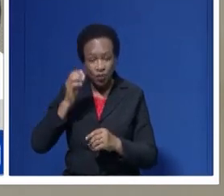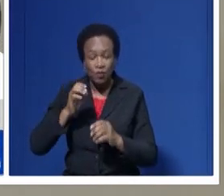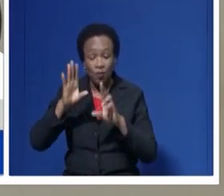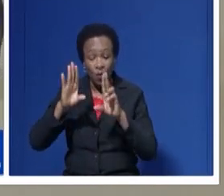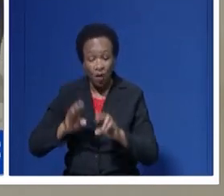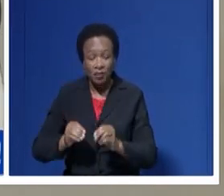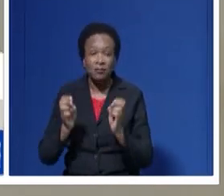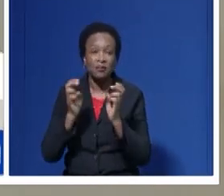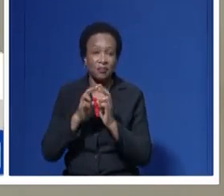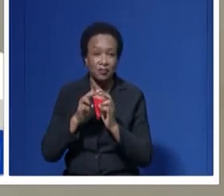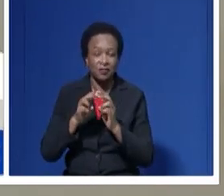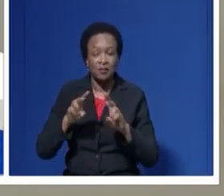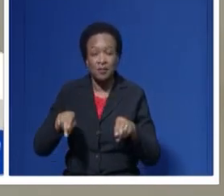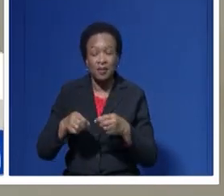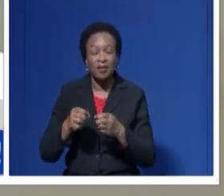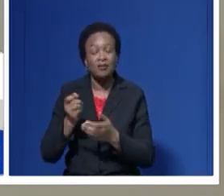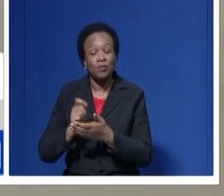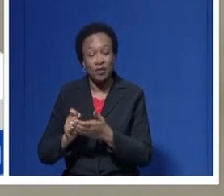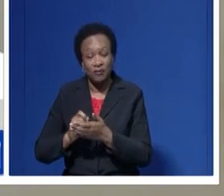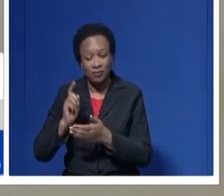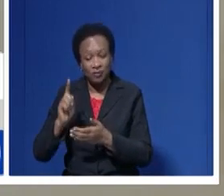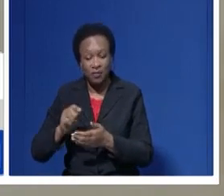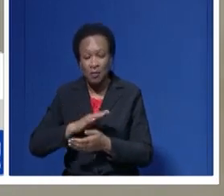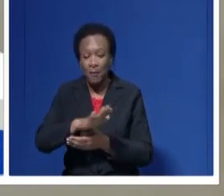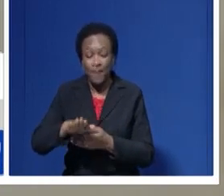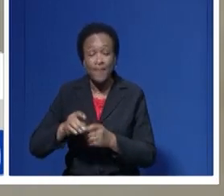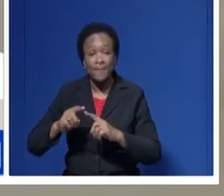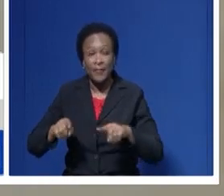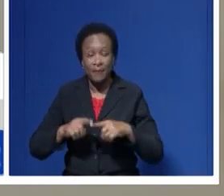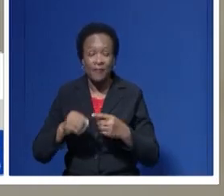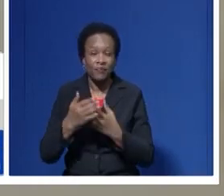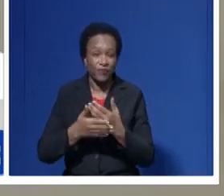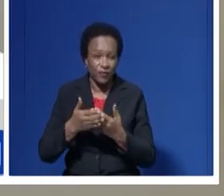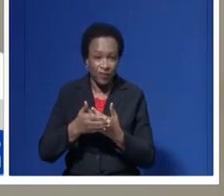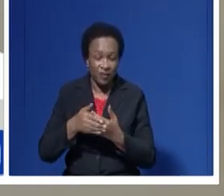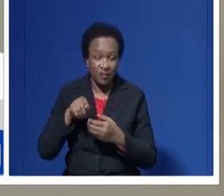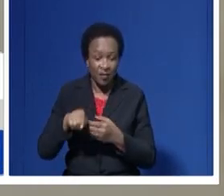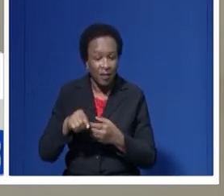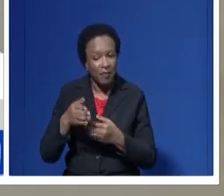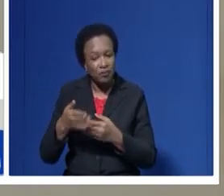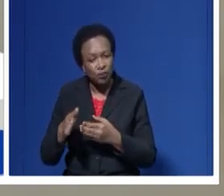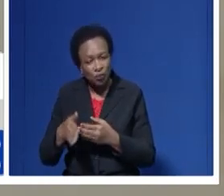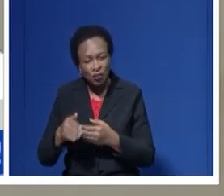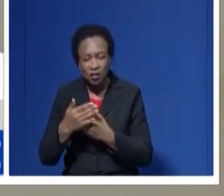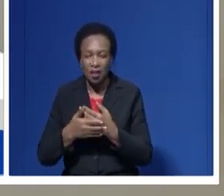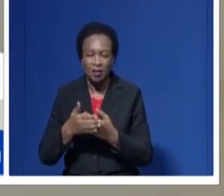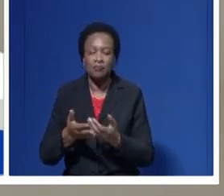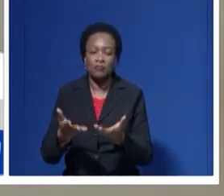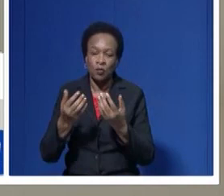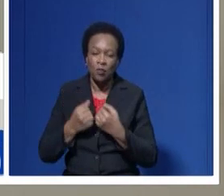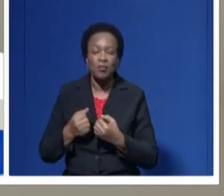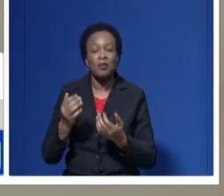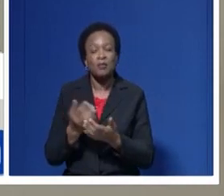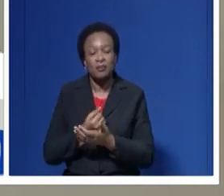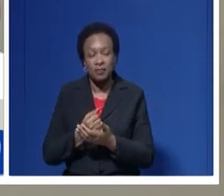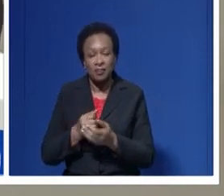uhasibu Arusha, lakini wanafunzi wake ambao wapo katika maeneo mbalimbali nchini, na hata wangekuwa nje ya nchi wangeweza kupata aina